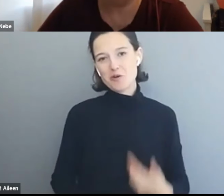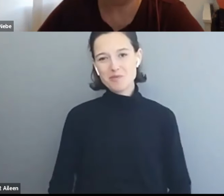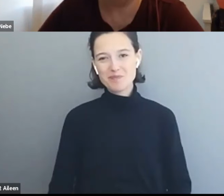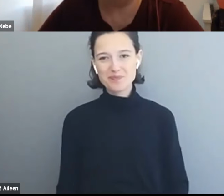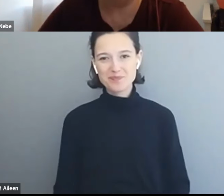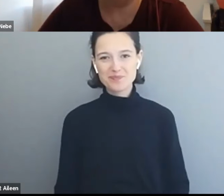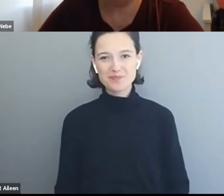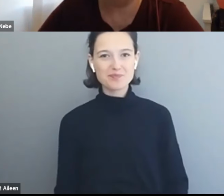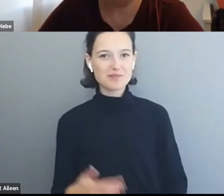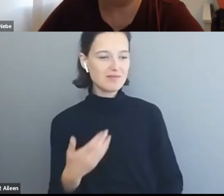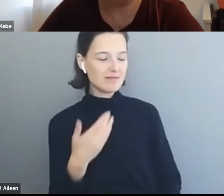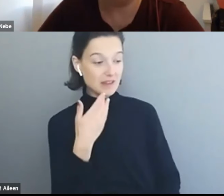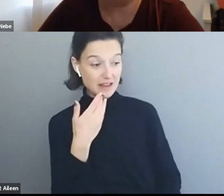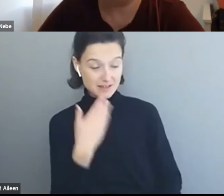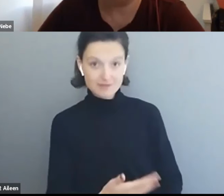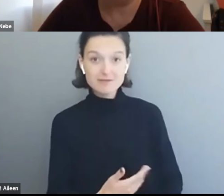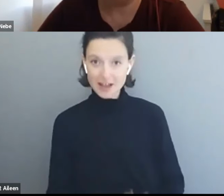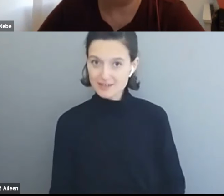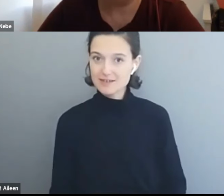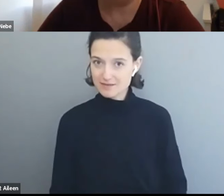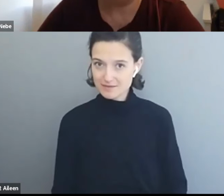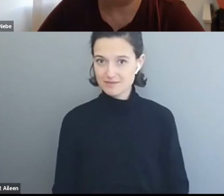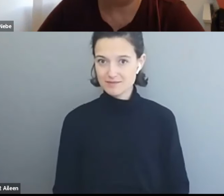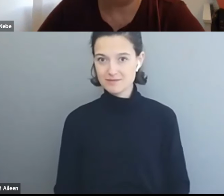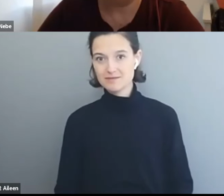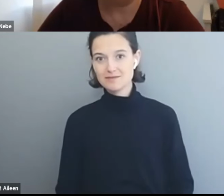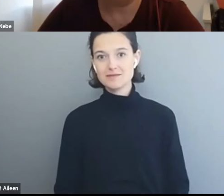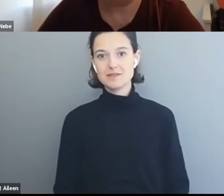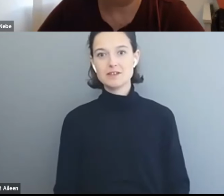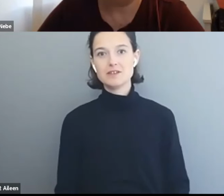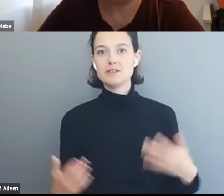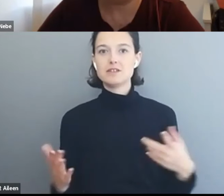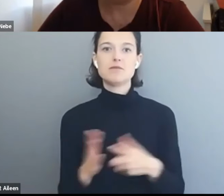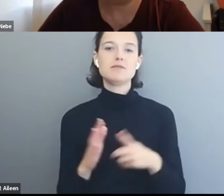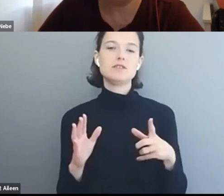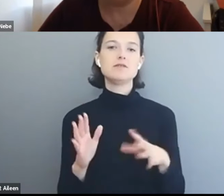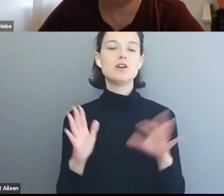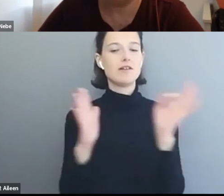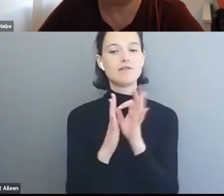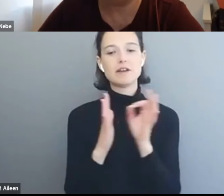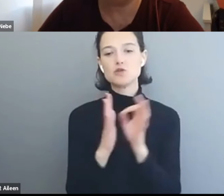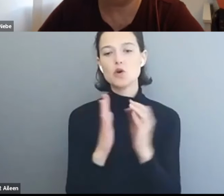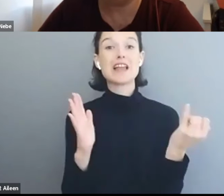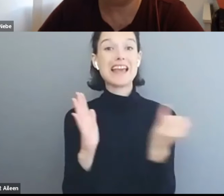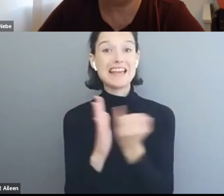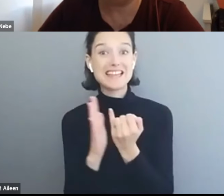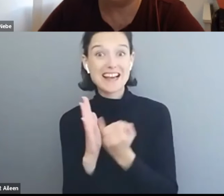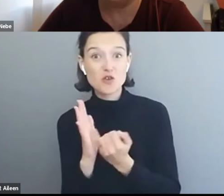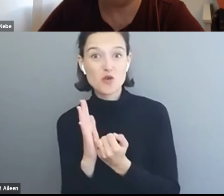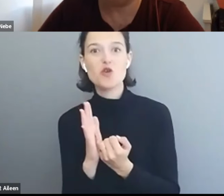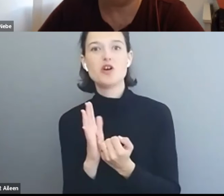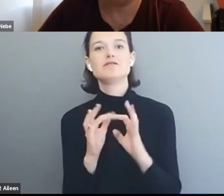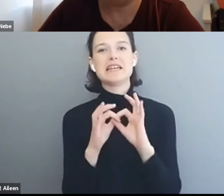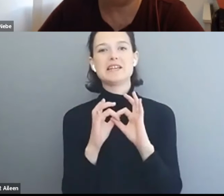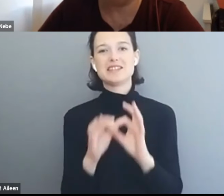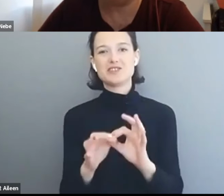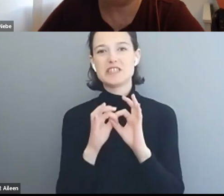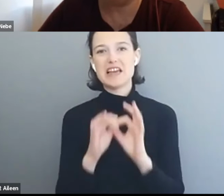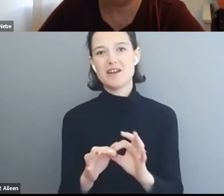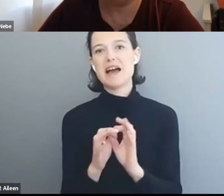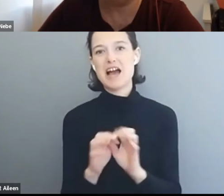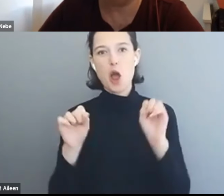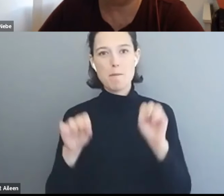Also genau das, was du angesprochen hast, diese Indikatoren, das würde ich schon gerne auch in Bezug auf das Potenzial noch